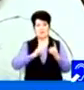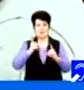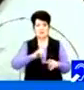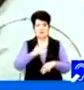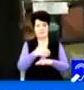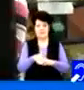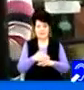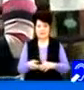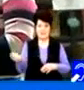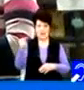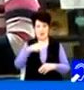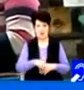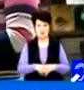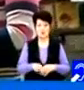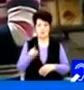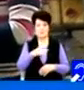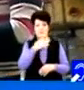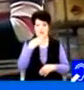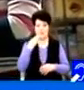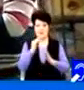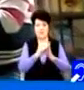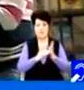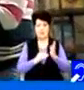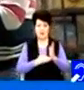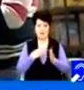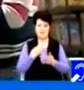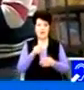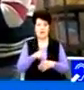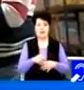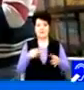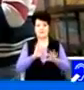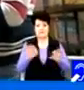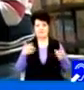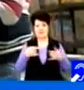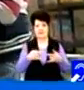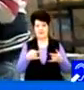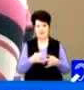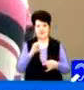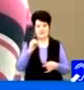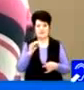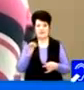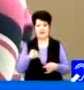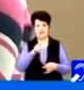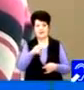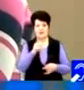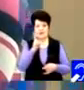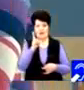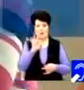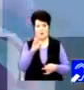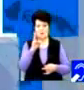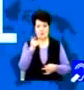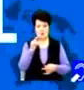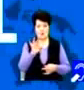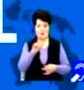din străinătate ei ajung aici prin intermediul mai multor programe de burse imediat în telejurnal o cunoaștem pe Sara o tânără din